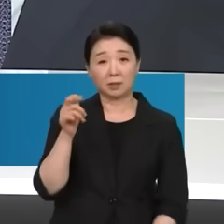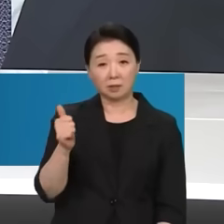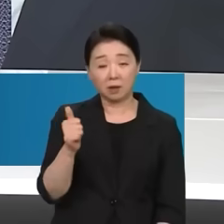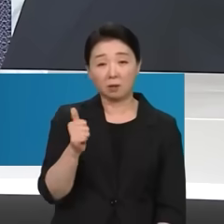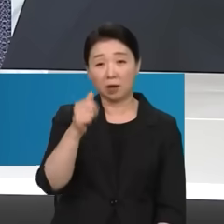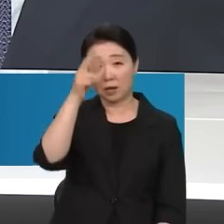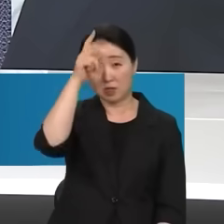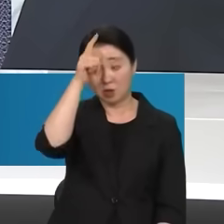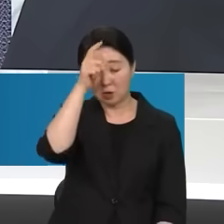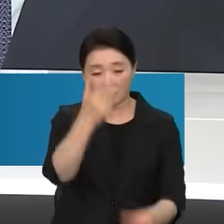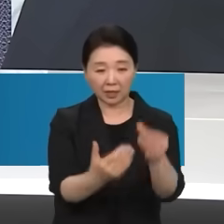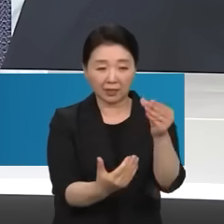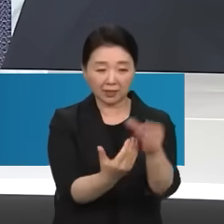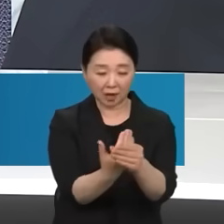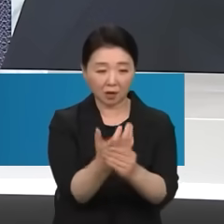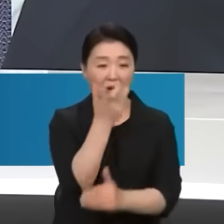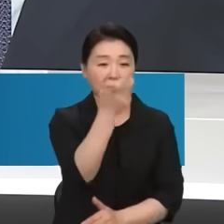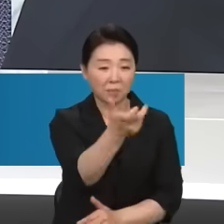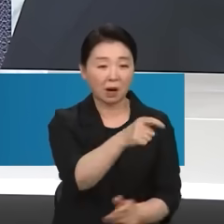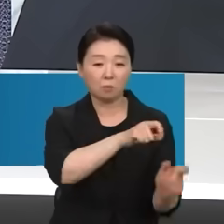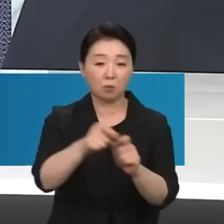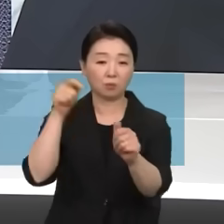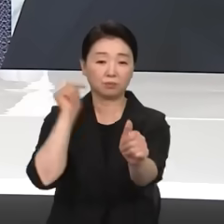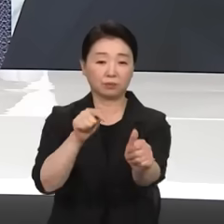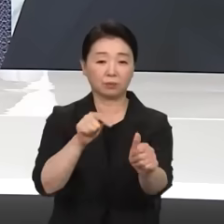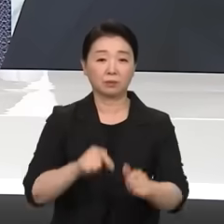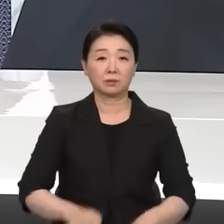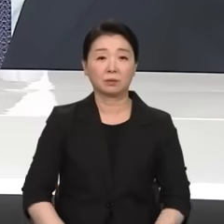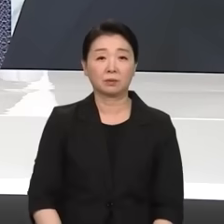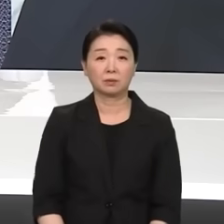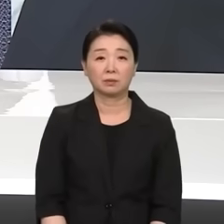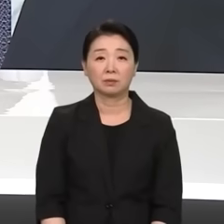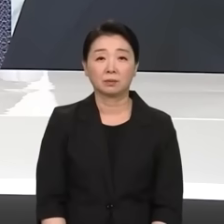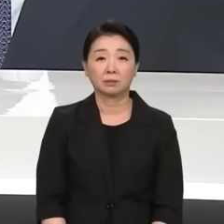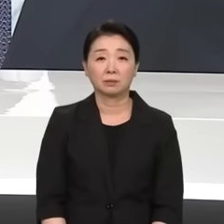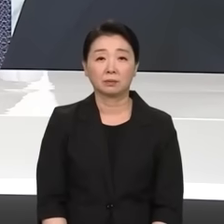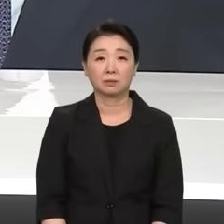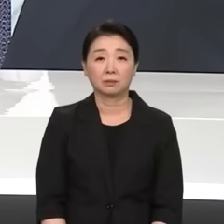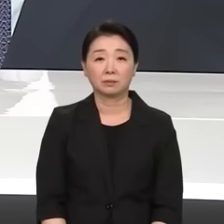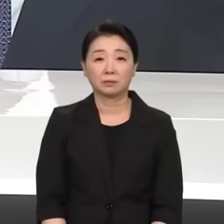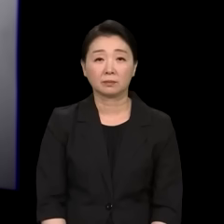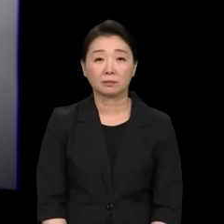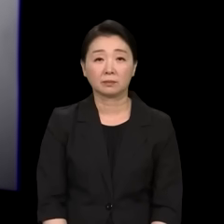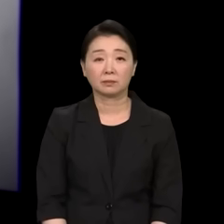경찰에 사건을 이첩하는 걸 보류하라고 지시했습니다. 유선희 기자의 단독 보도입니다.